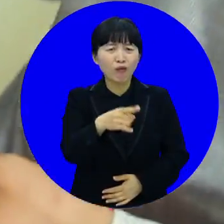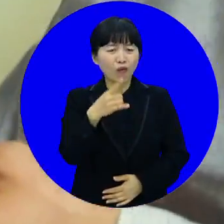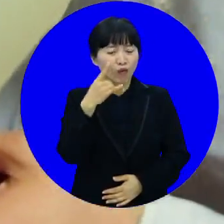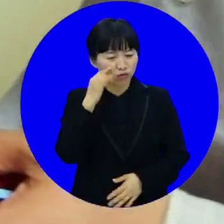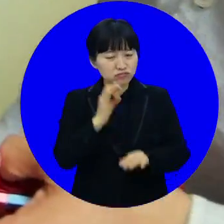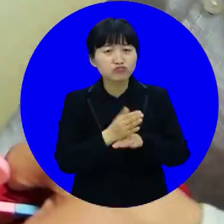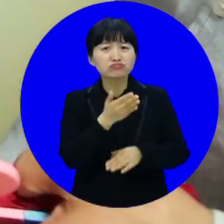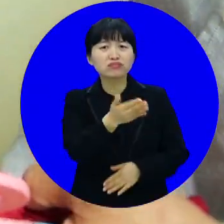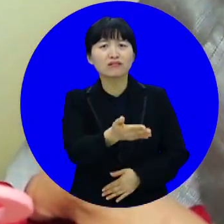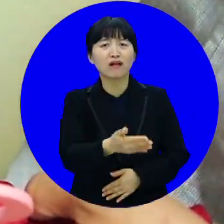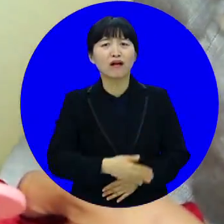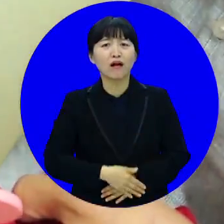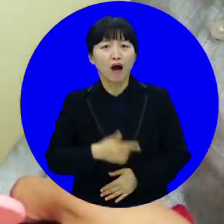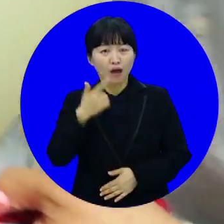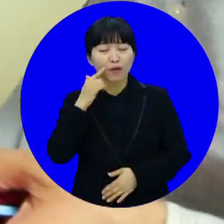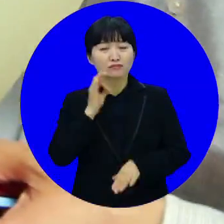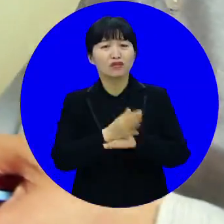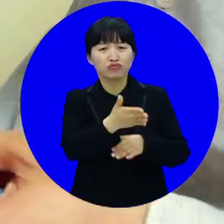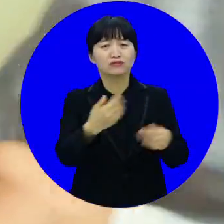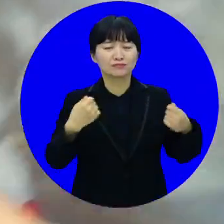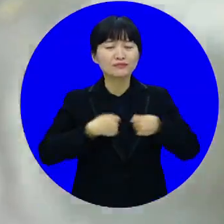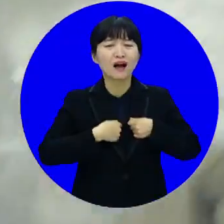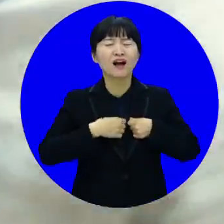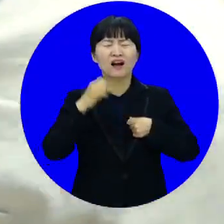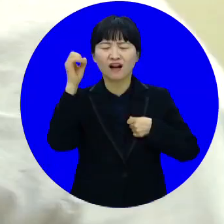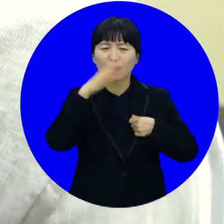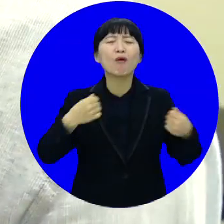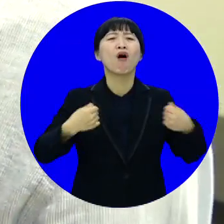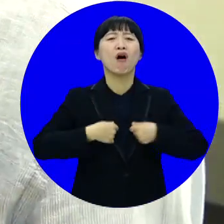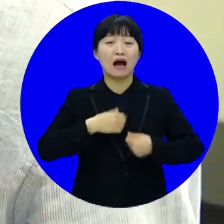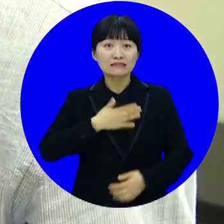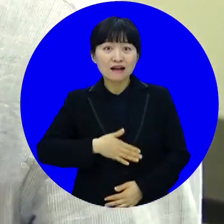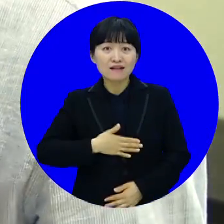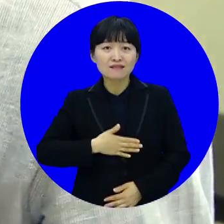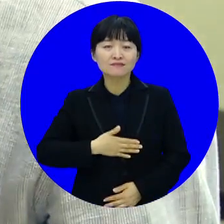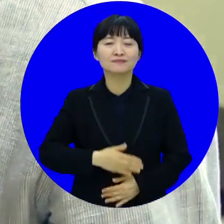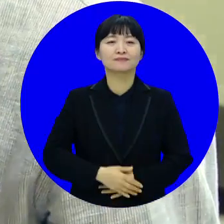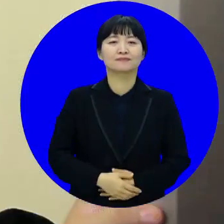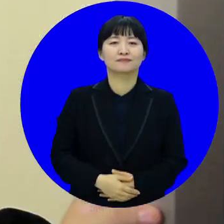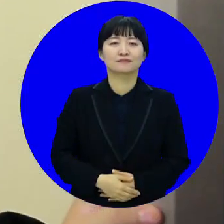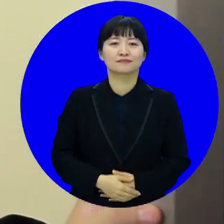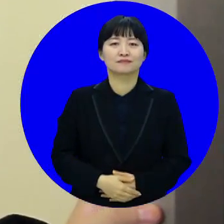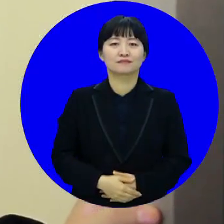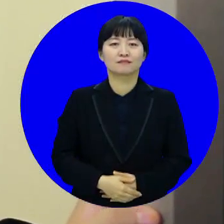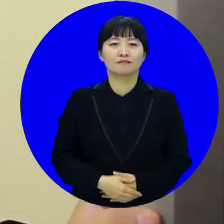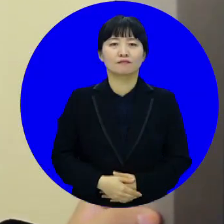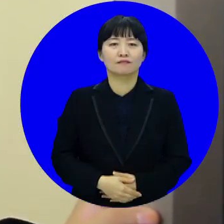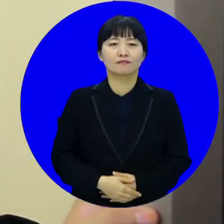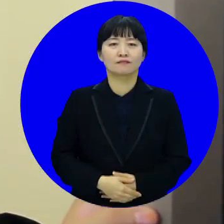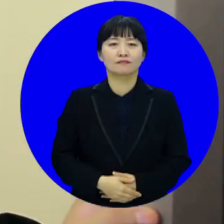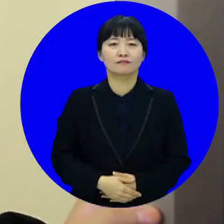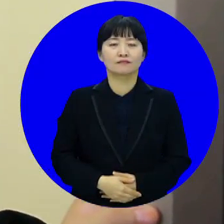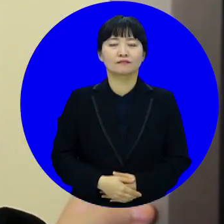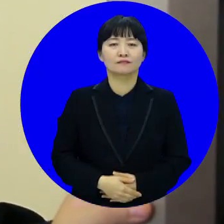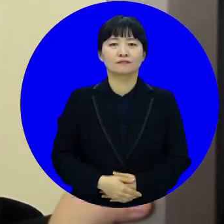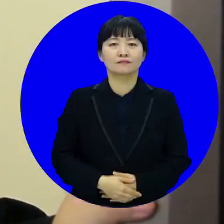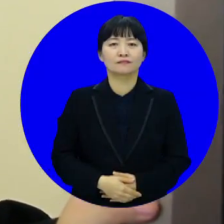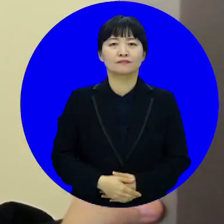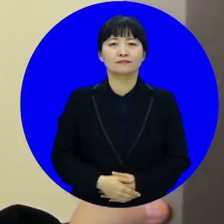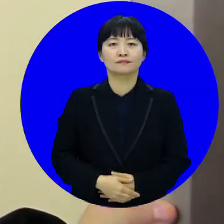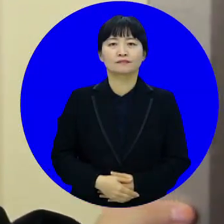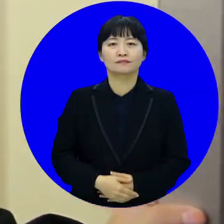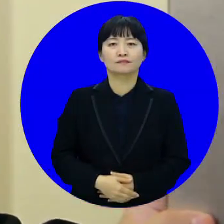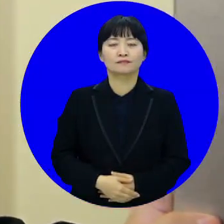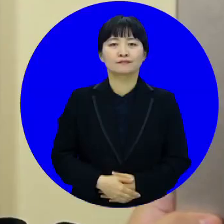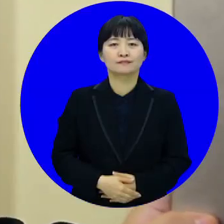이거? 이거 엄마가 사준 거지. 야, 아빠가 사준 거 이거 입자. 그냥 이거 입어.